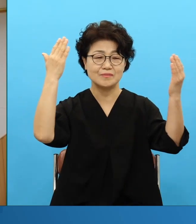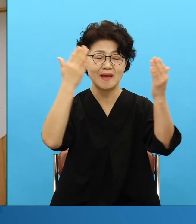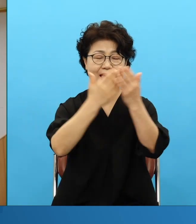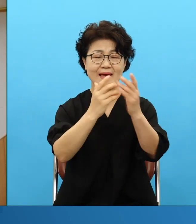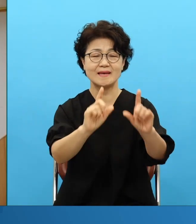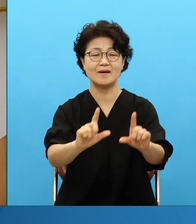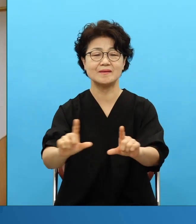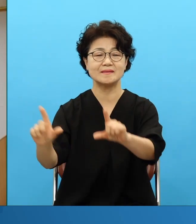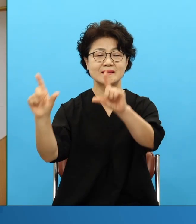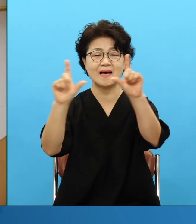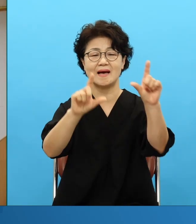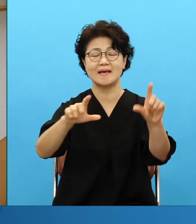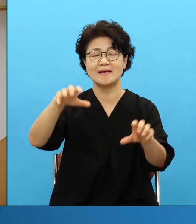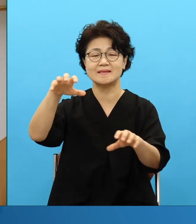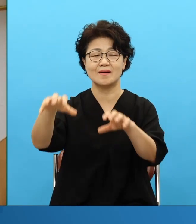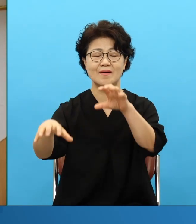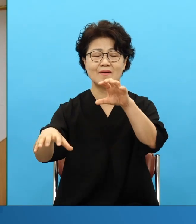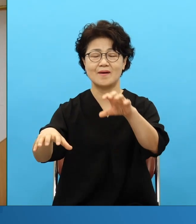어둠의